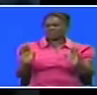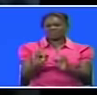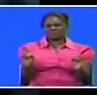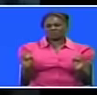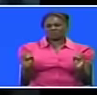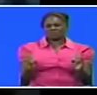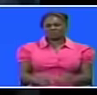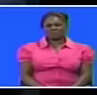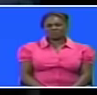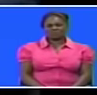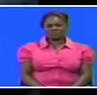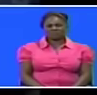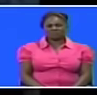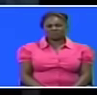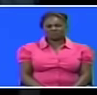Kidogo.